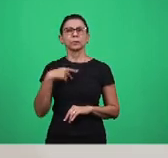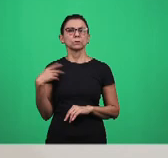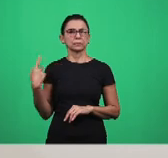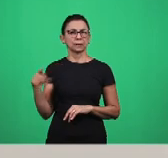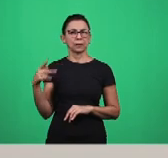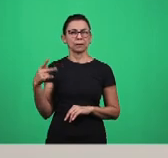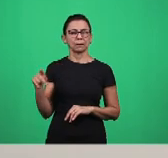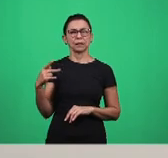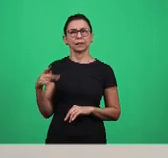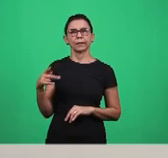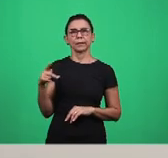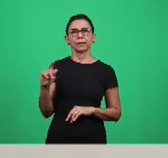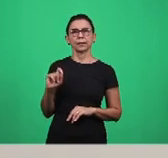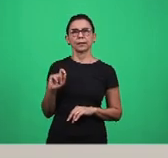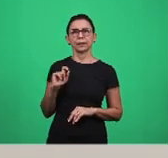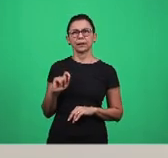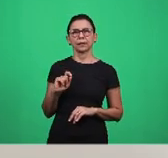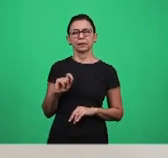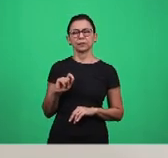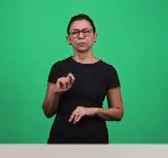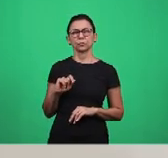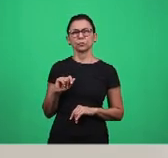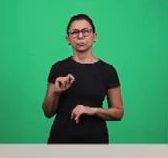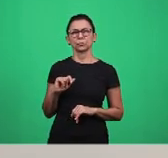de la travail qu'elle faisait, au point